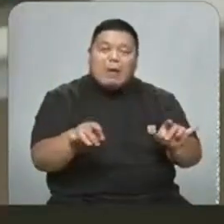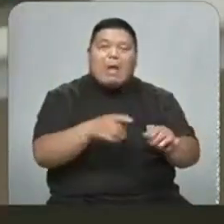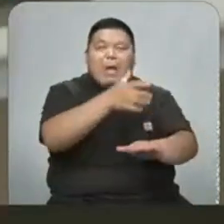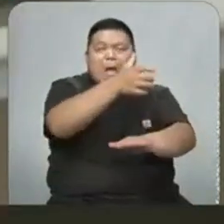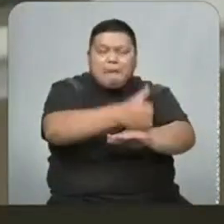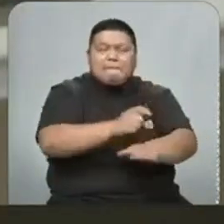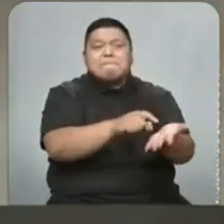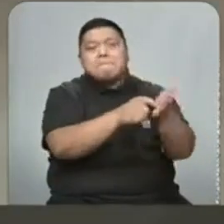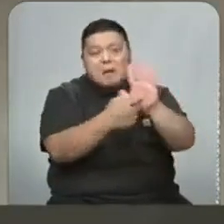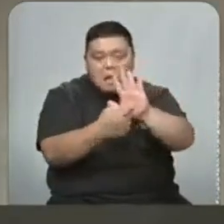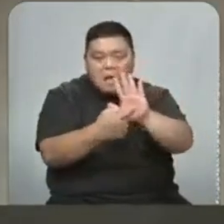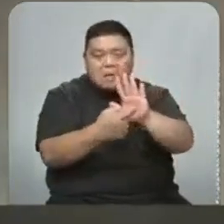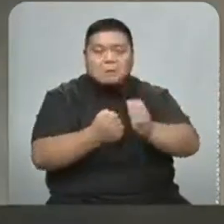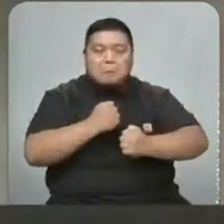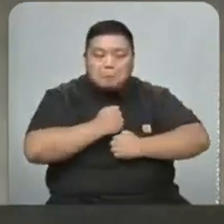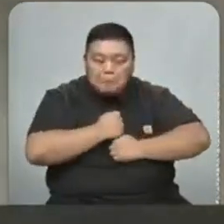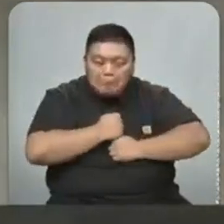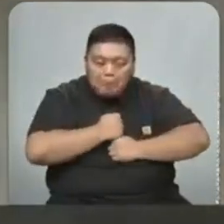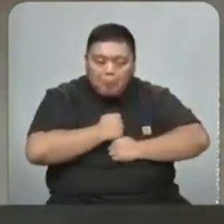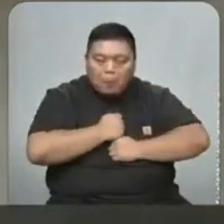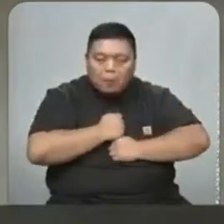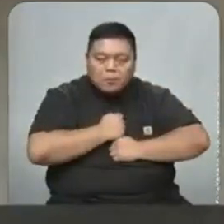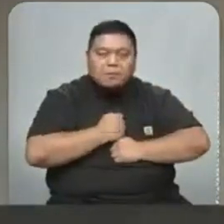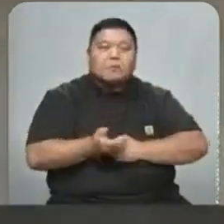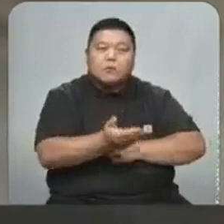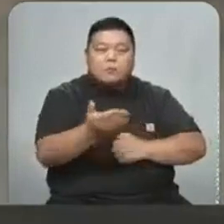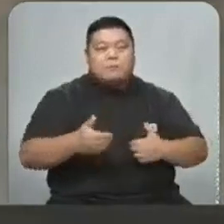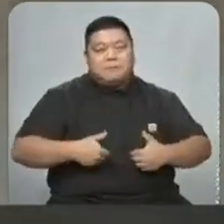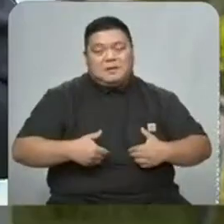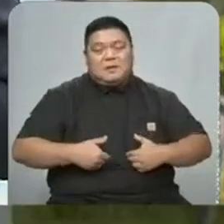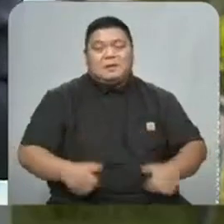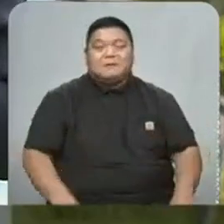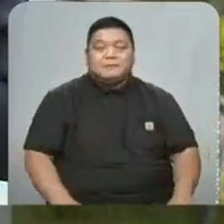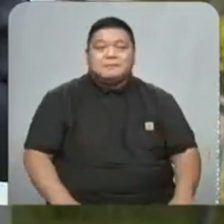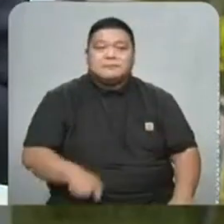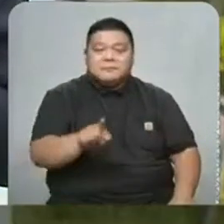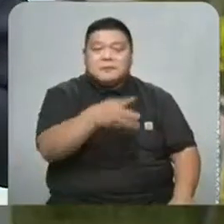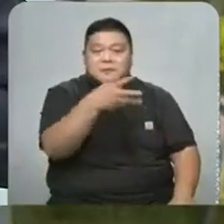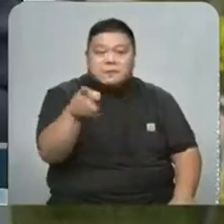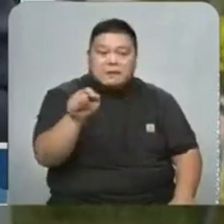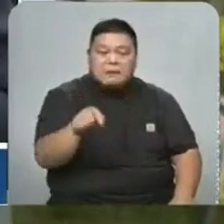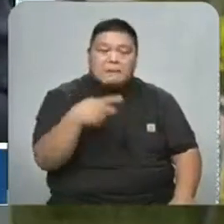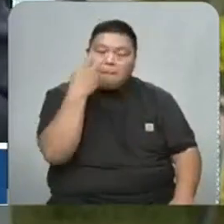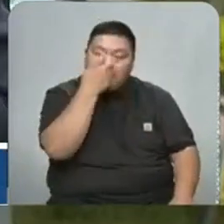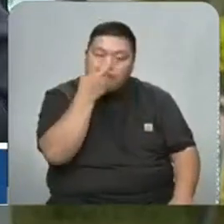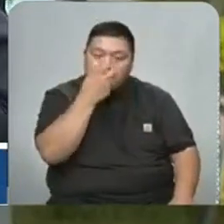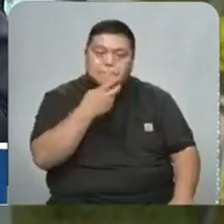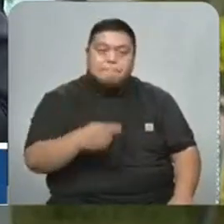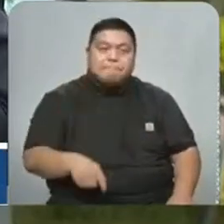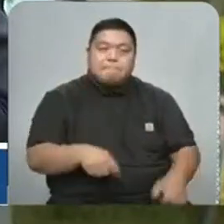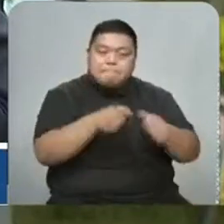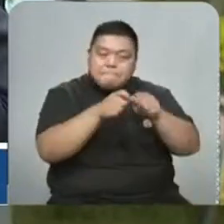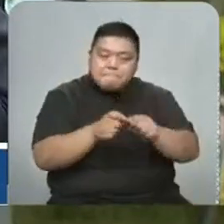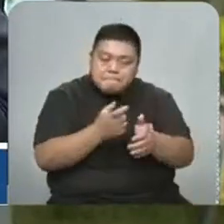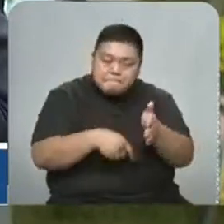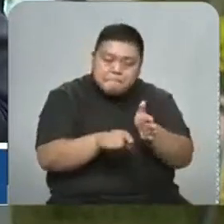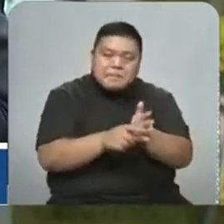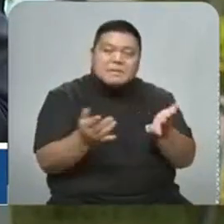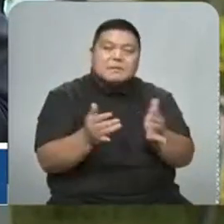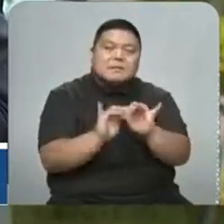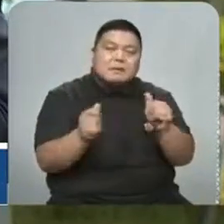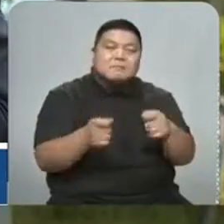공개해 경각심을 높여야 한다는 의견도 나옵니다. 학교생활기록부의 정확한 관리를 위한 인력 보강과